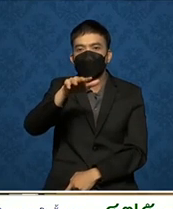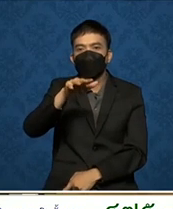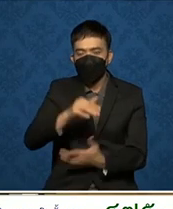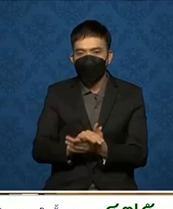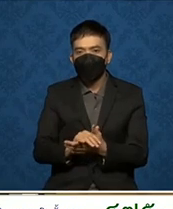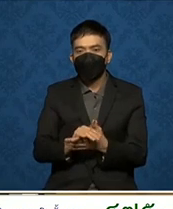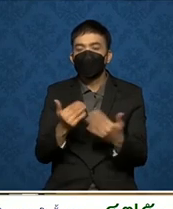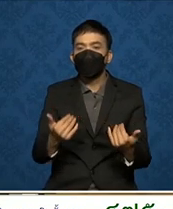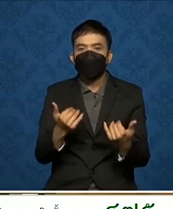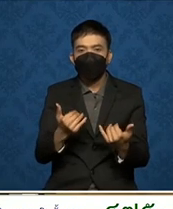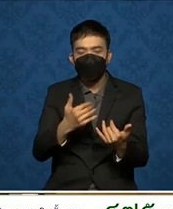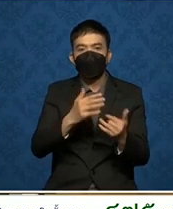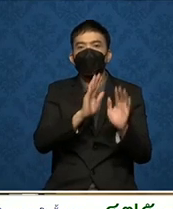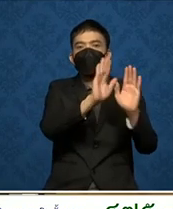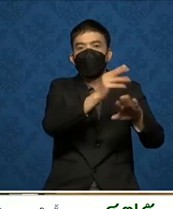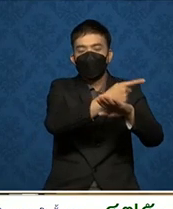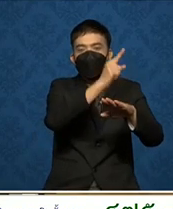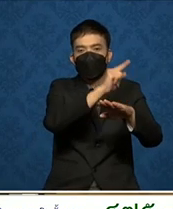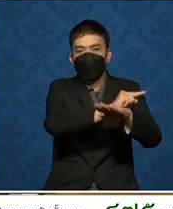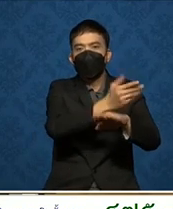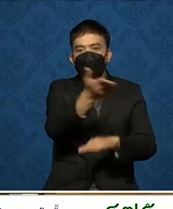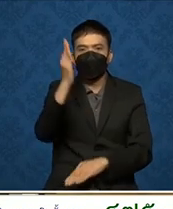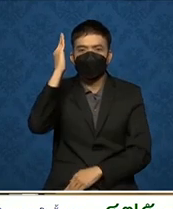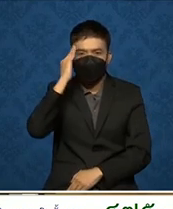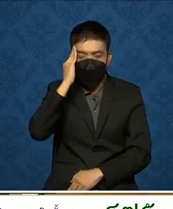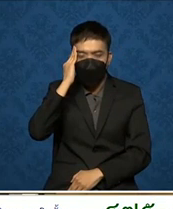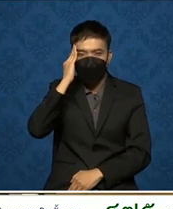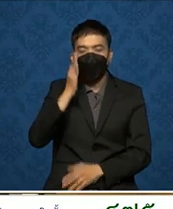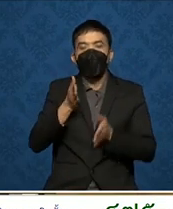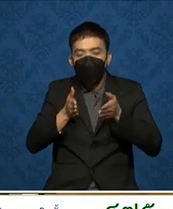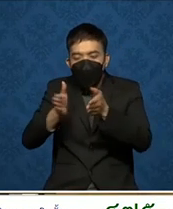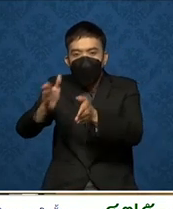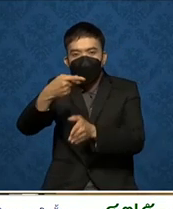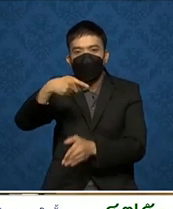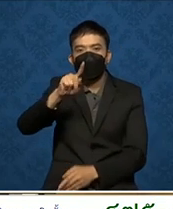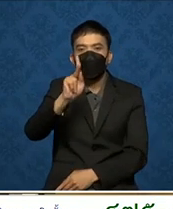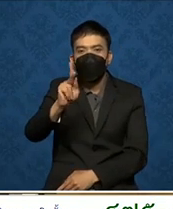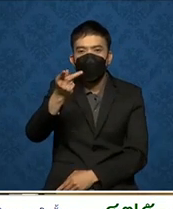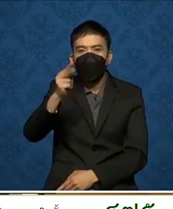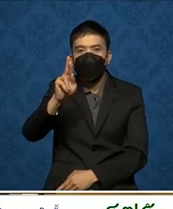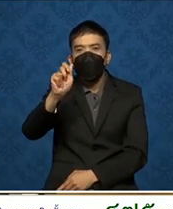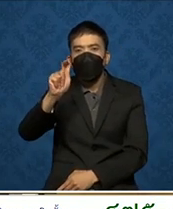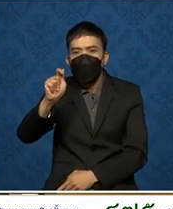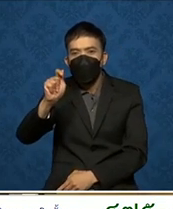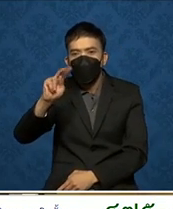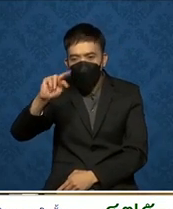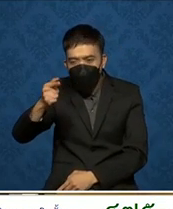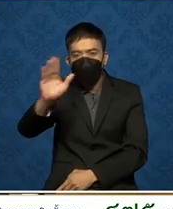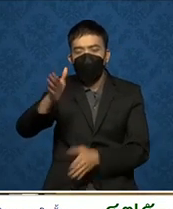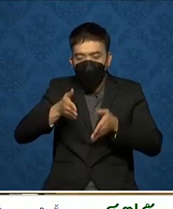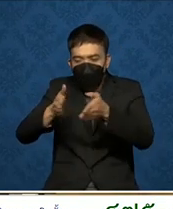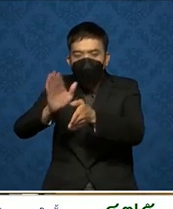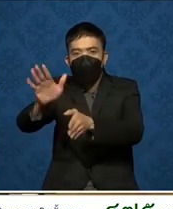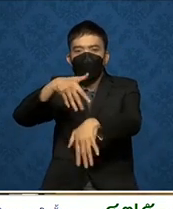นี้ขอเรียนท่านประธานได้ทราบถึงปฏิบัติงานของฝ่ายปกครองท้องที่ซึ่งถือว่ามีความสัมพันธ์